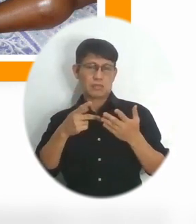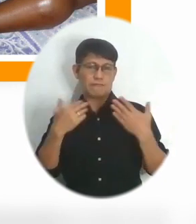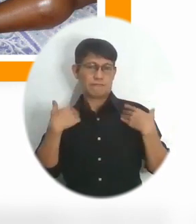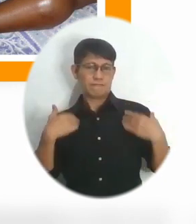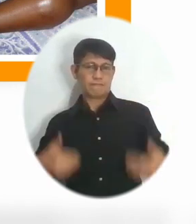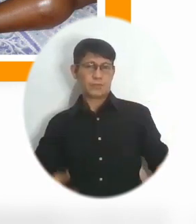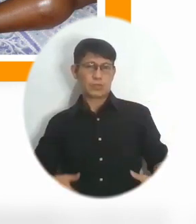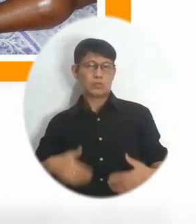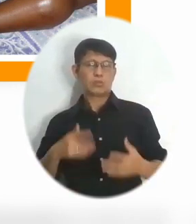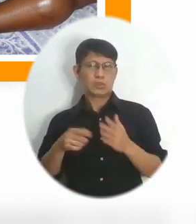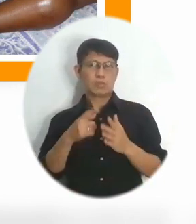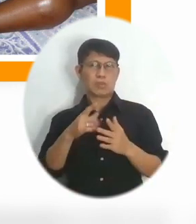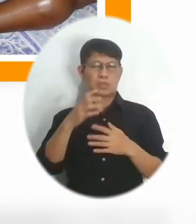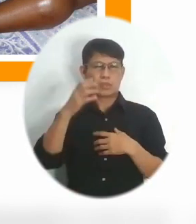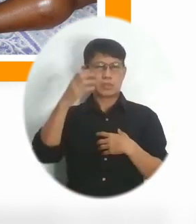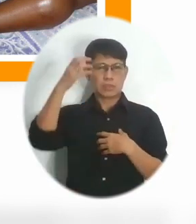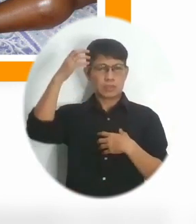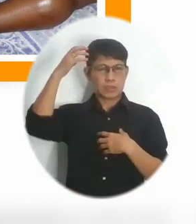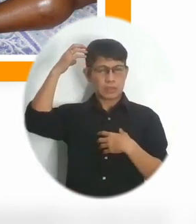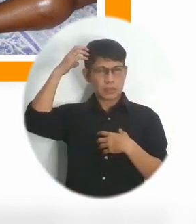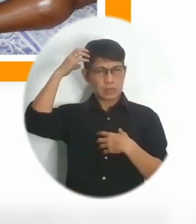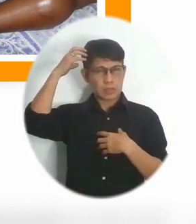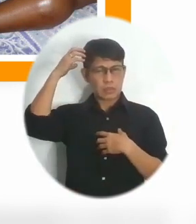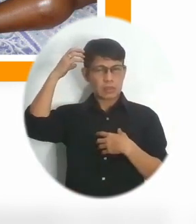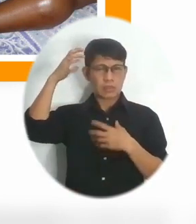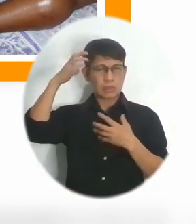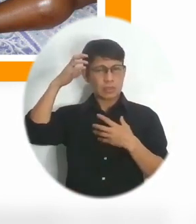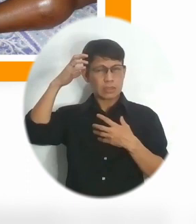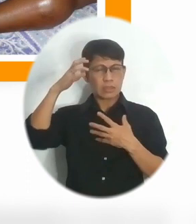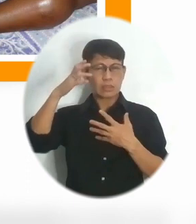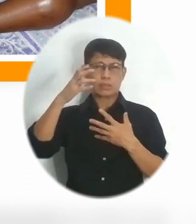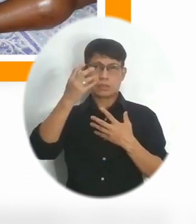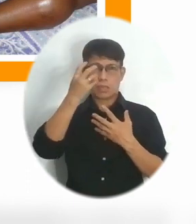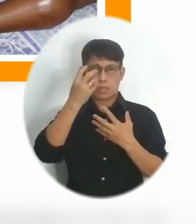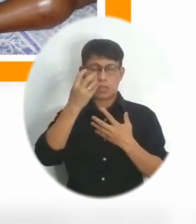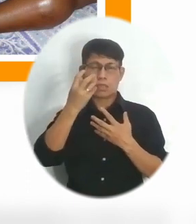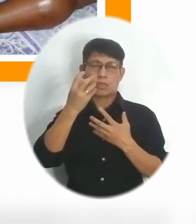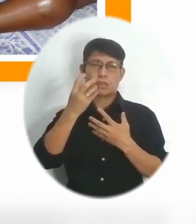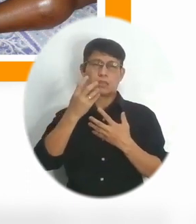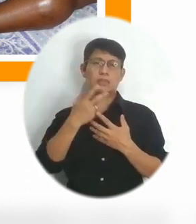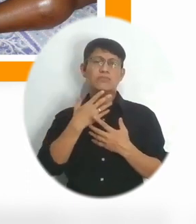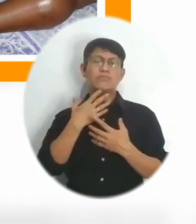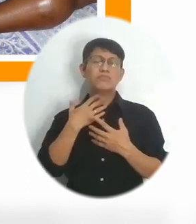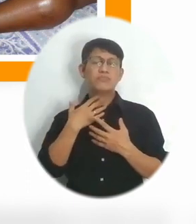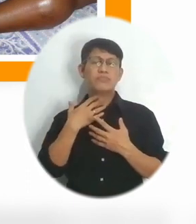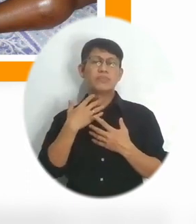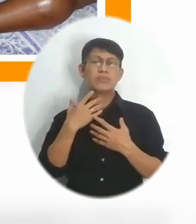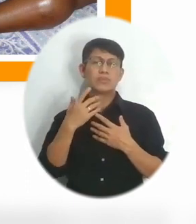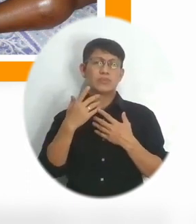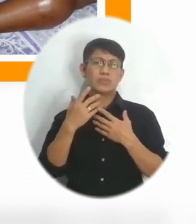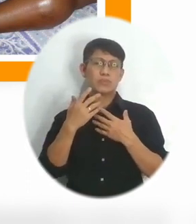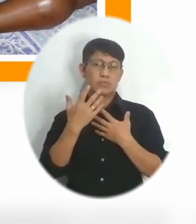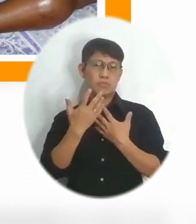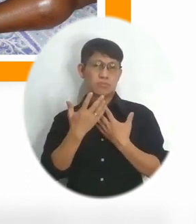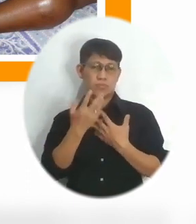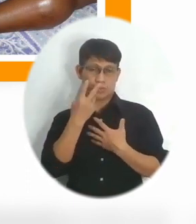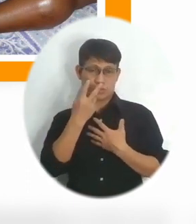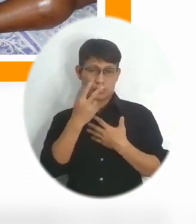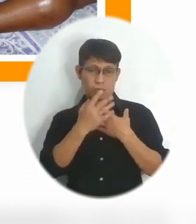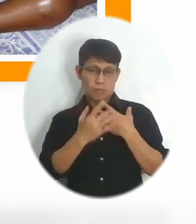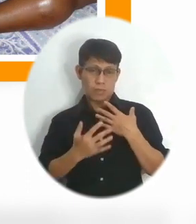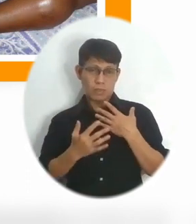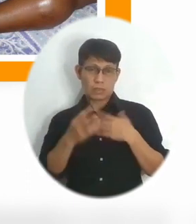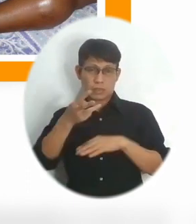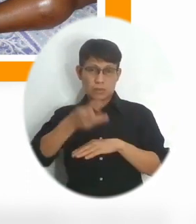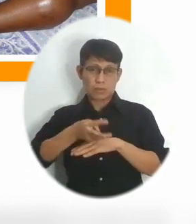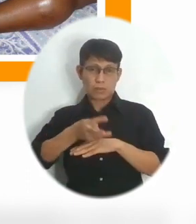mga sintomas ay ang pagsakit ng ulo, pagluwa ng mata, pagdurugo sa ilong, lalamunan o tenga, dugo sa ihi, puwerta